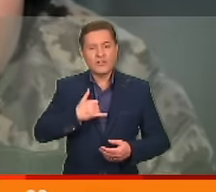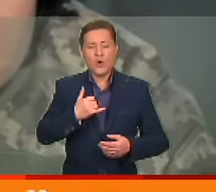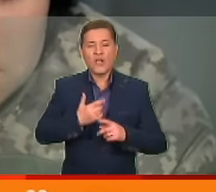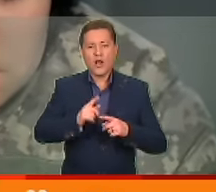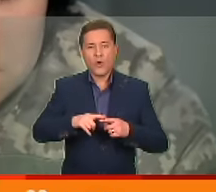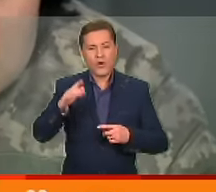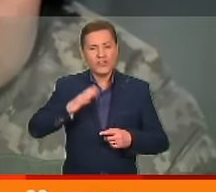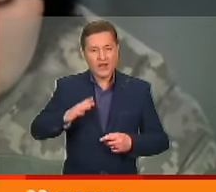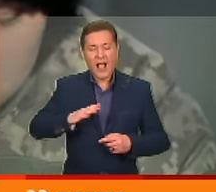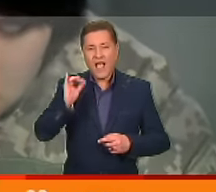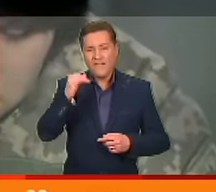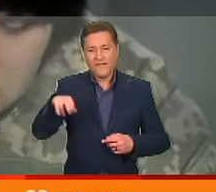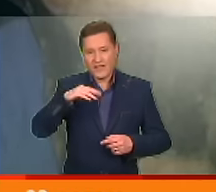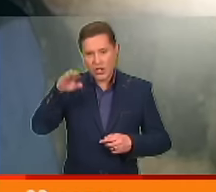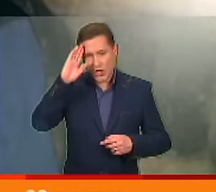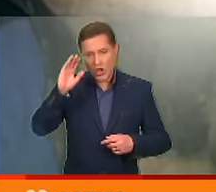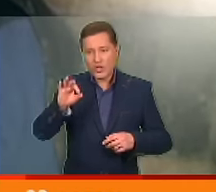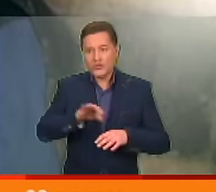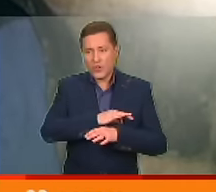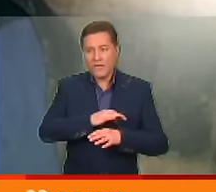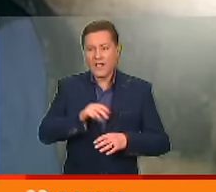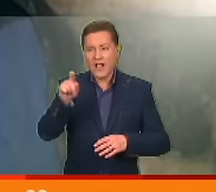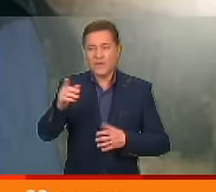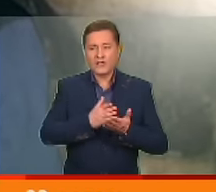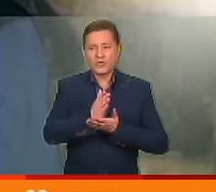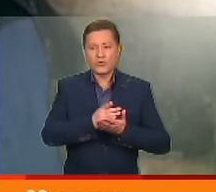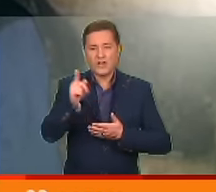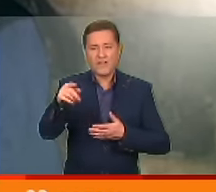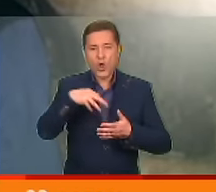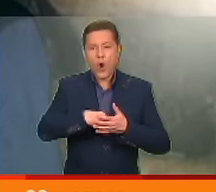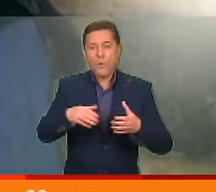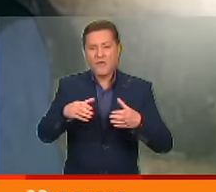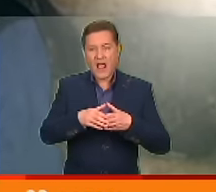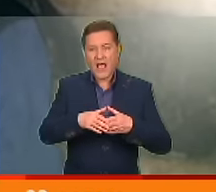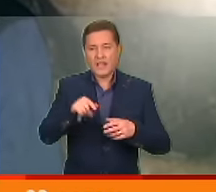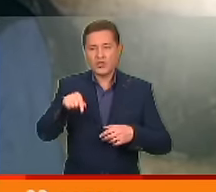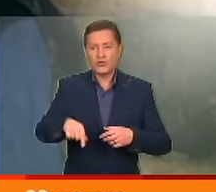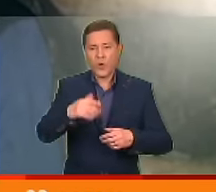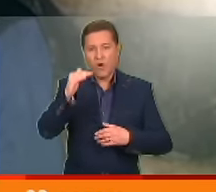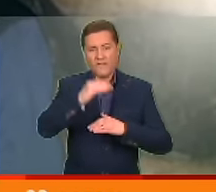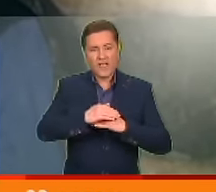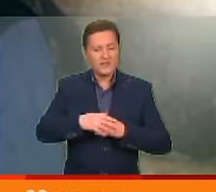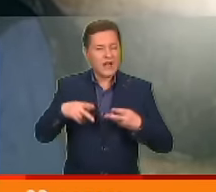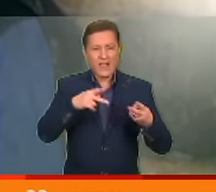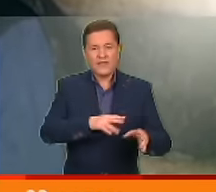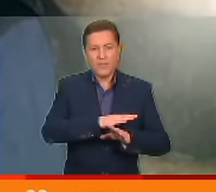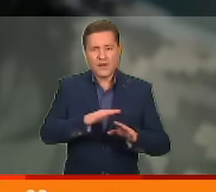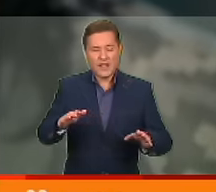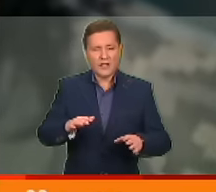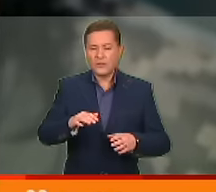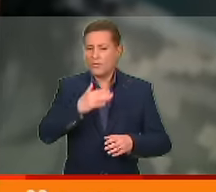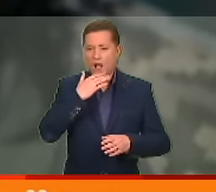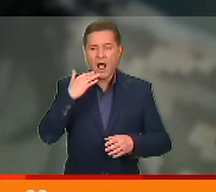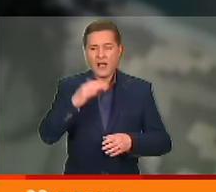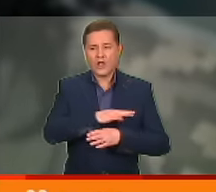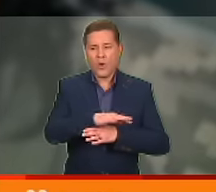від чоловіка. Він теж служить у її бригаді. Хоча цього вечора так до Лесі і не доїде. Через обстріли. По